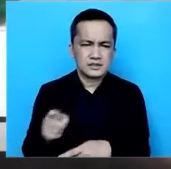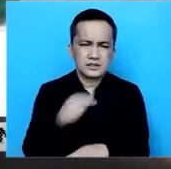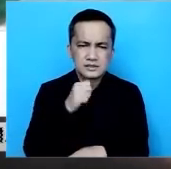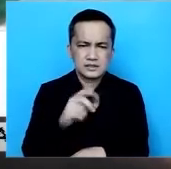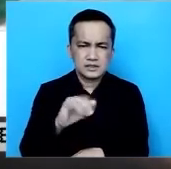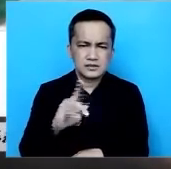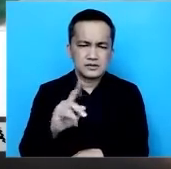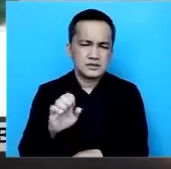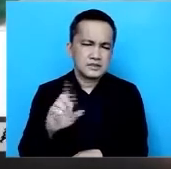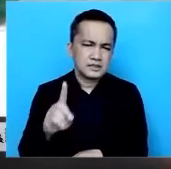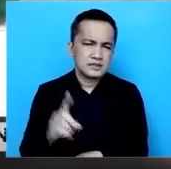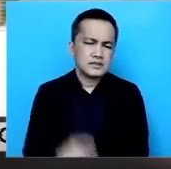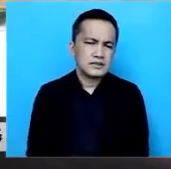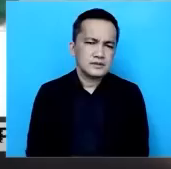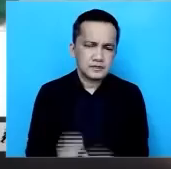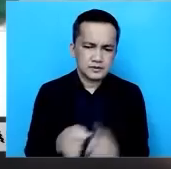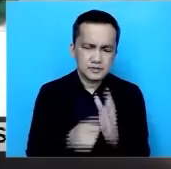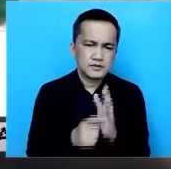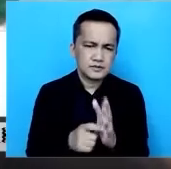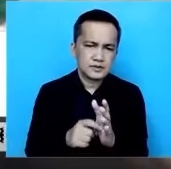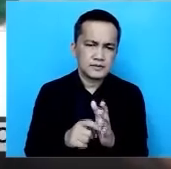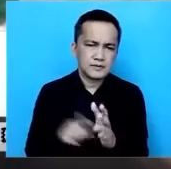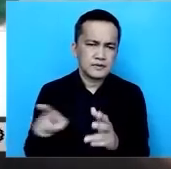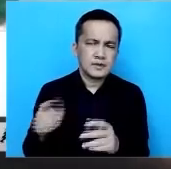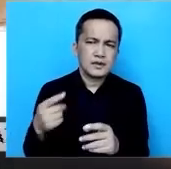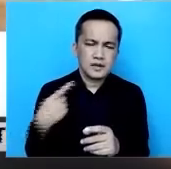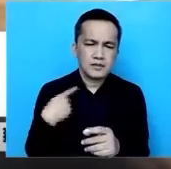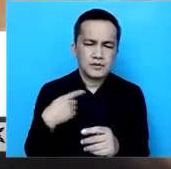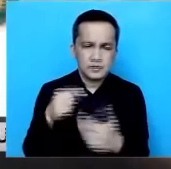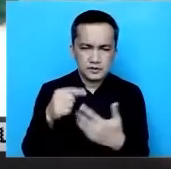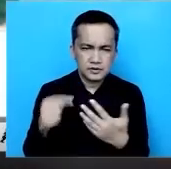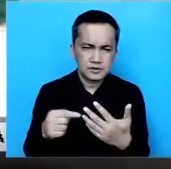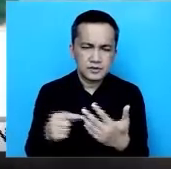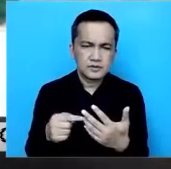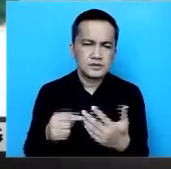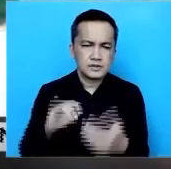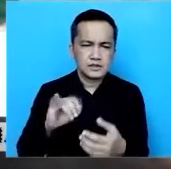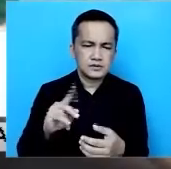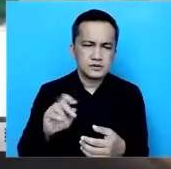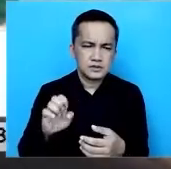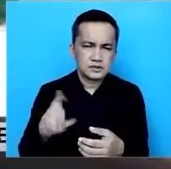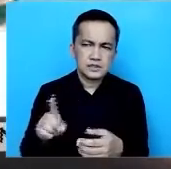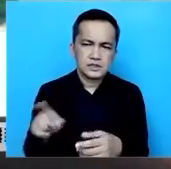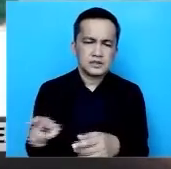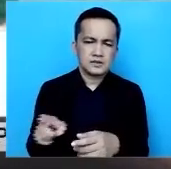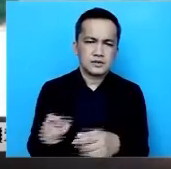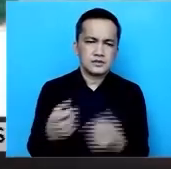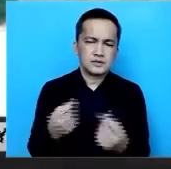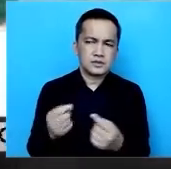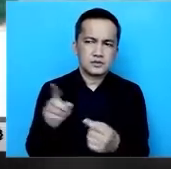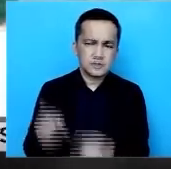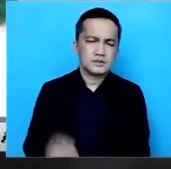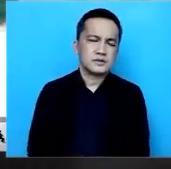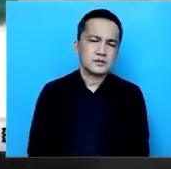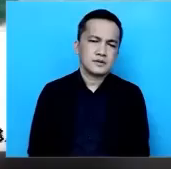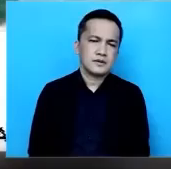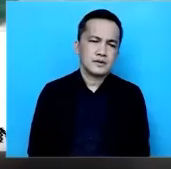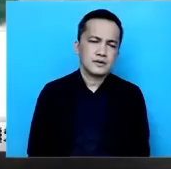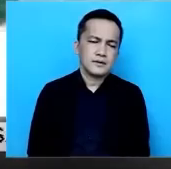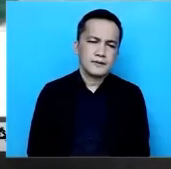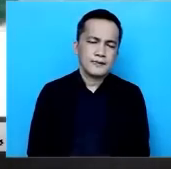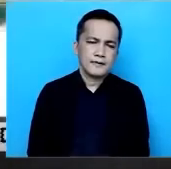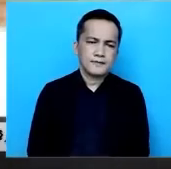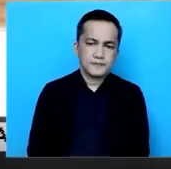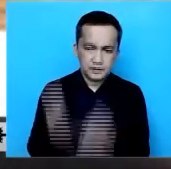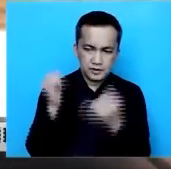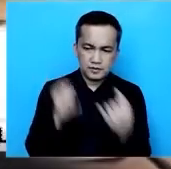at ni-require nyo na lang na may manufacturer na mag-iodize. Kung ganun din lang ang gagawin nyo na mag-i-import